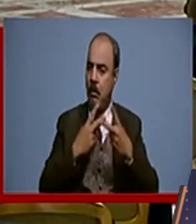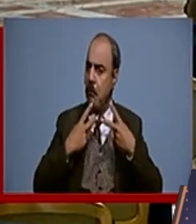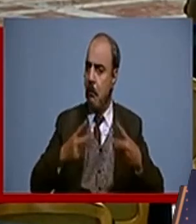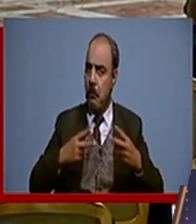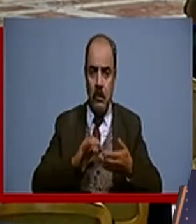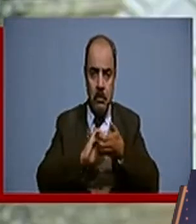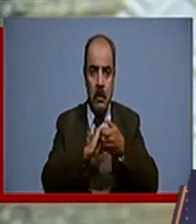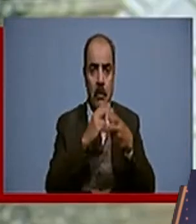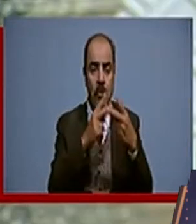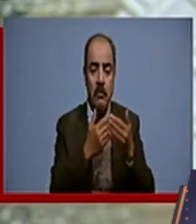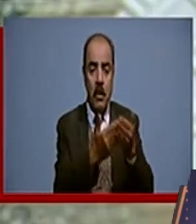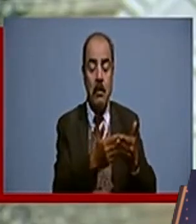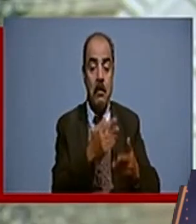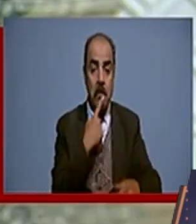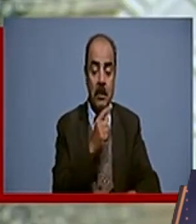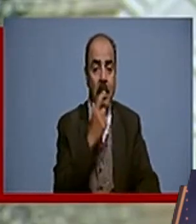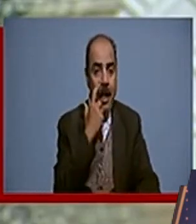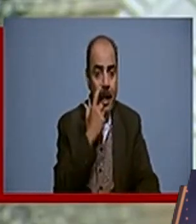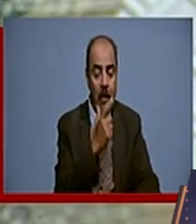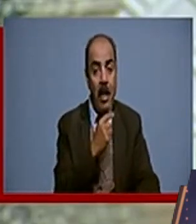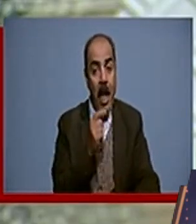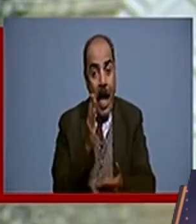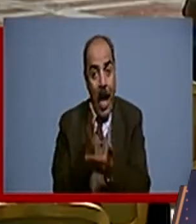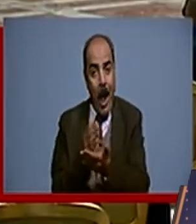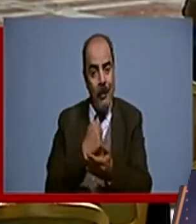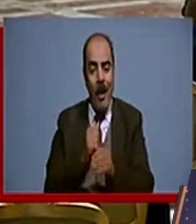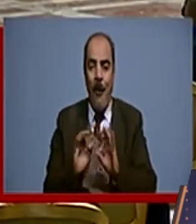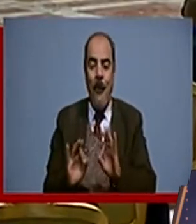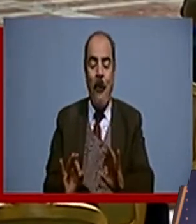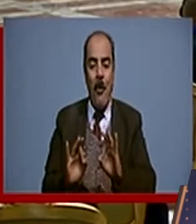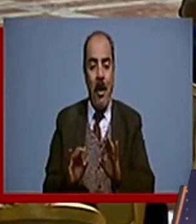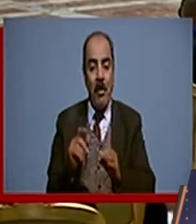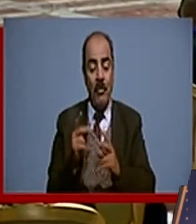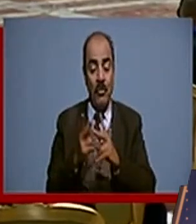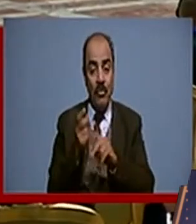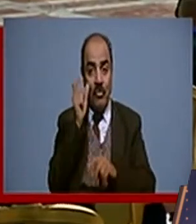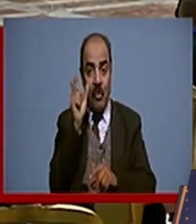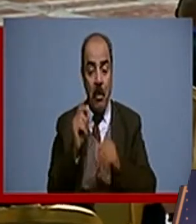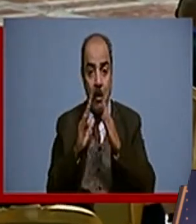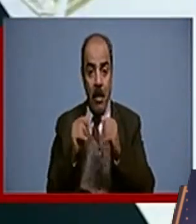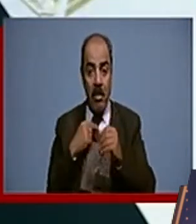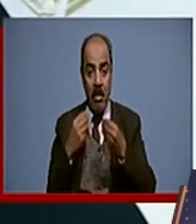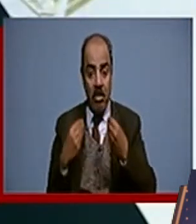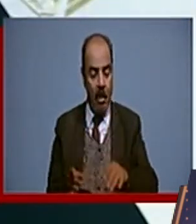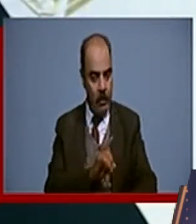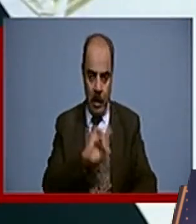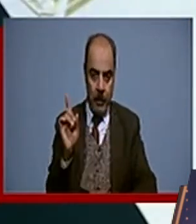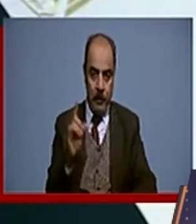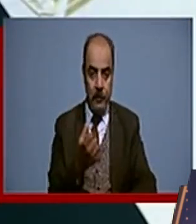نتعاون معاهم فيه، ان احنا هذا لا يؤثر على المواطن المصري باي شكل من الاشكال. والحقيقه انا لقيت